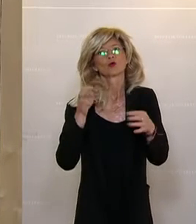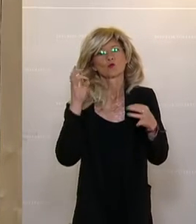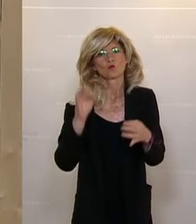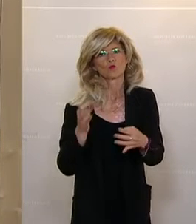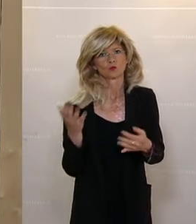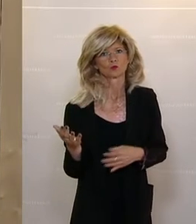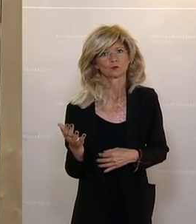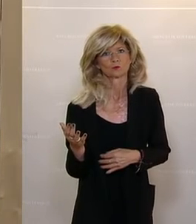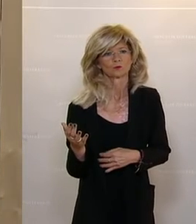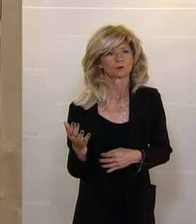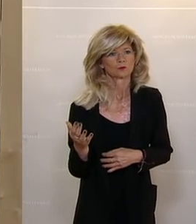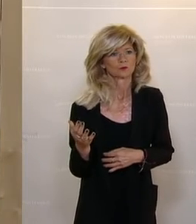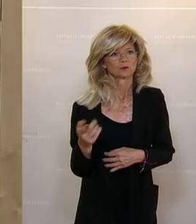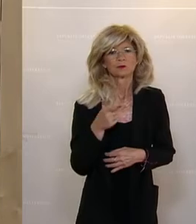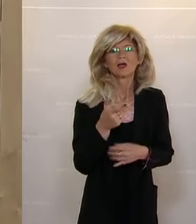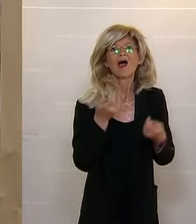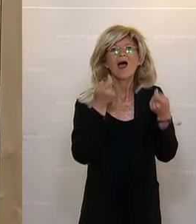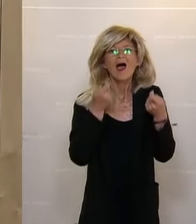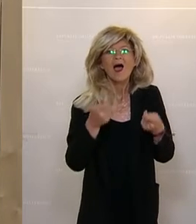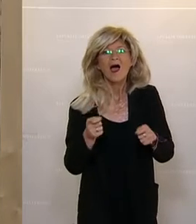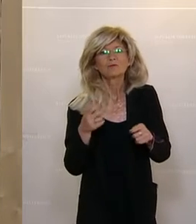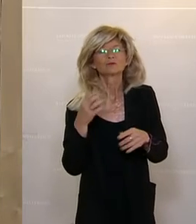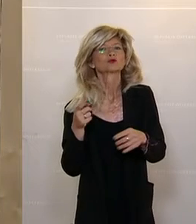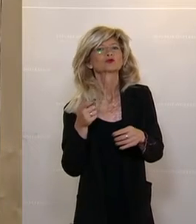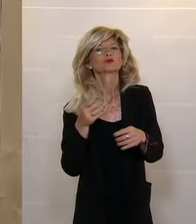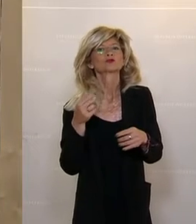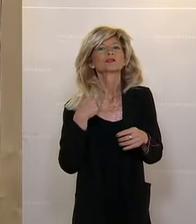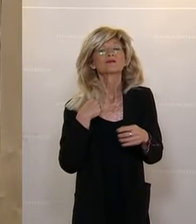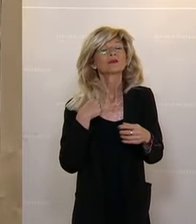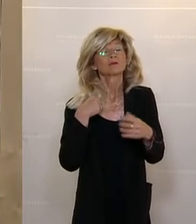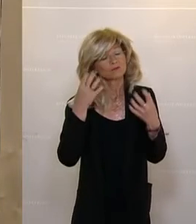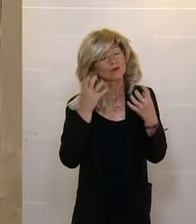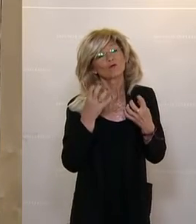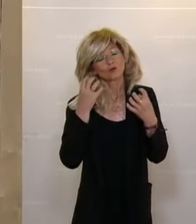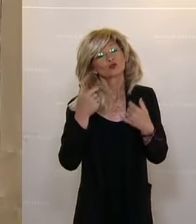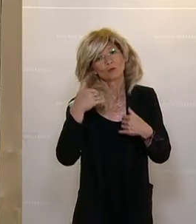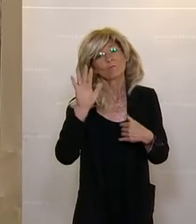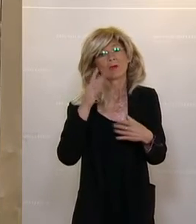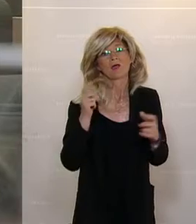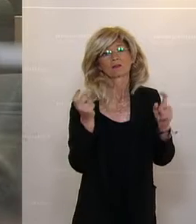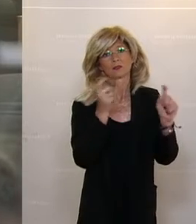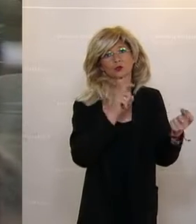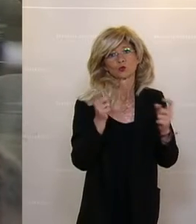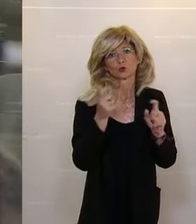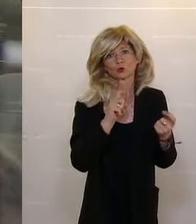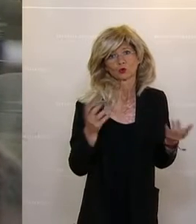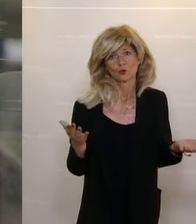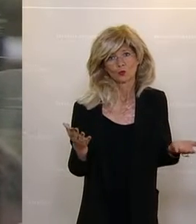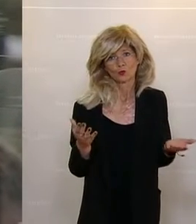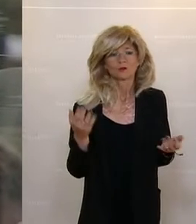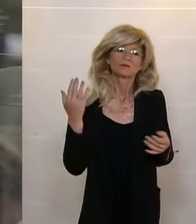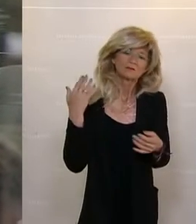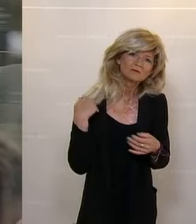den Abschlussprüfungen hätten wir uns ein bisschen mehr Diskussion gewünscht. Es wäre eine Chance gewesen,